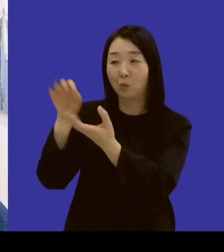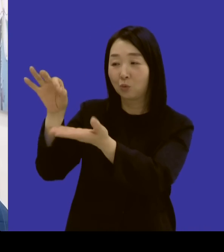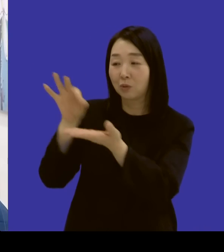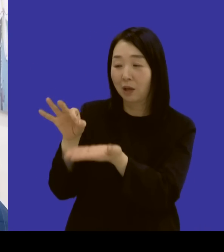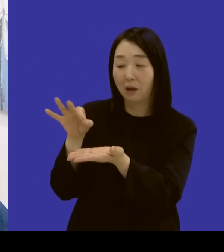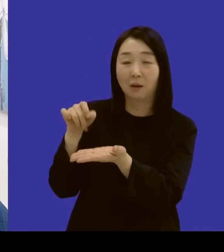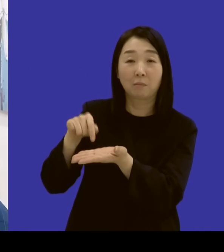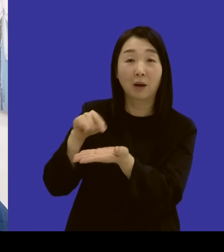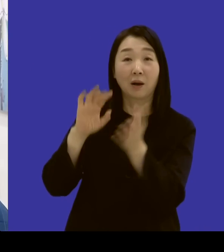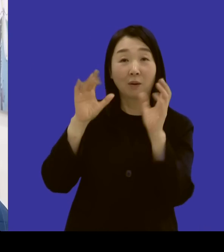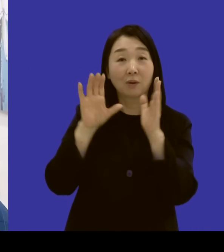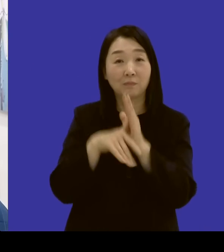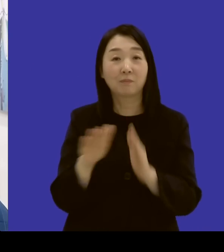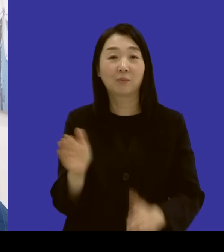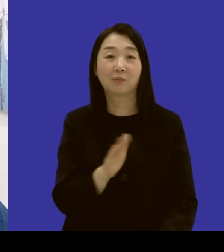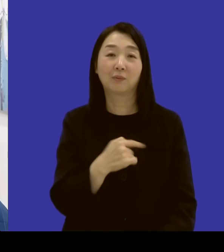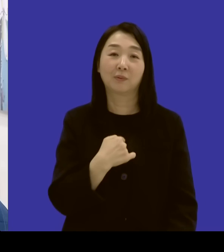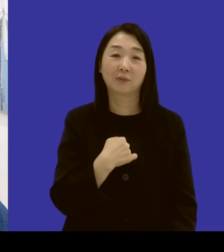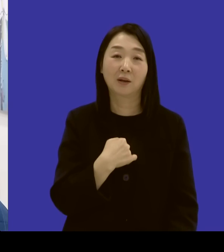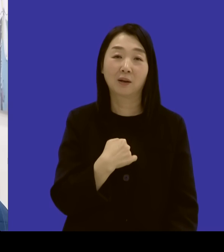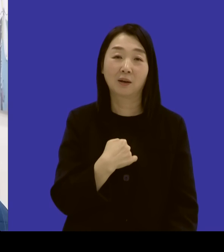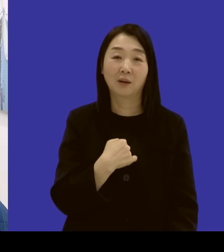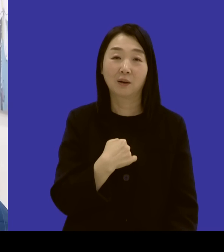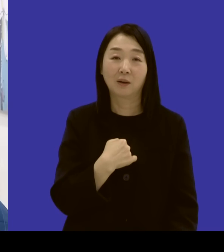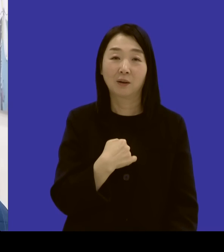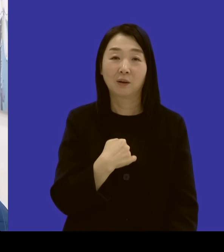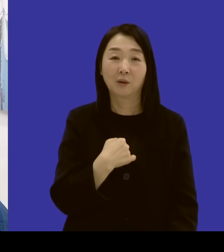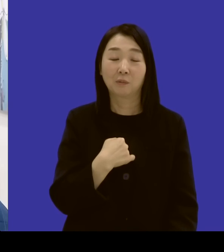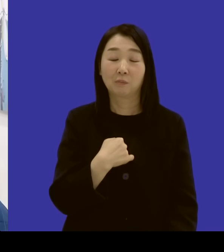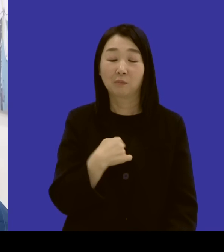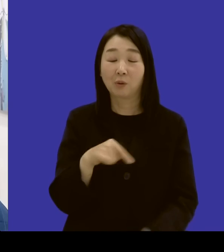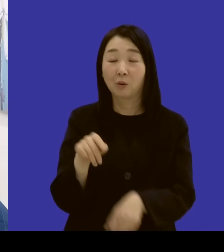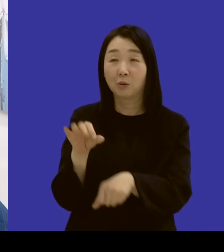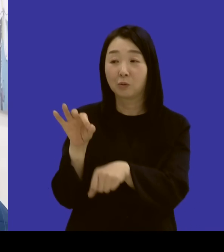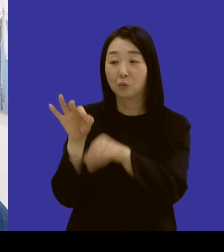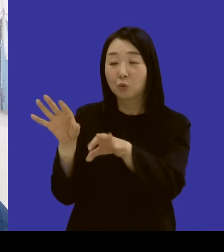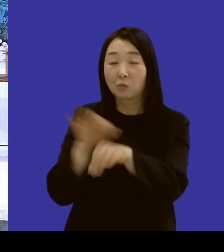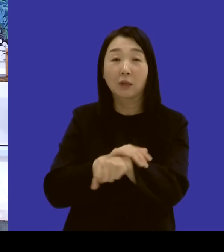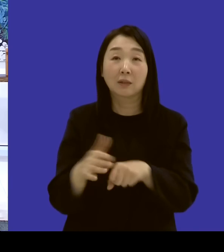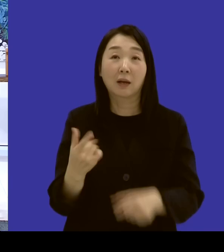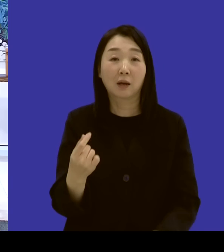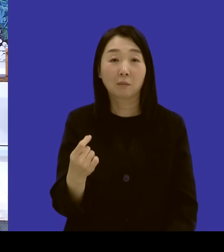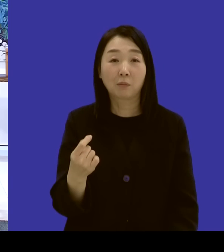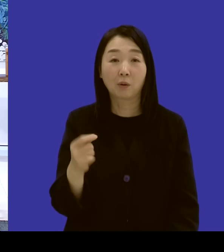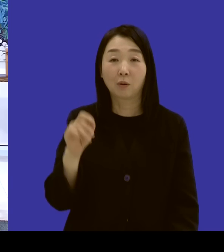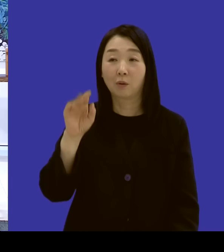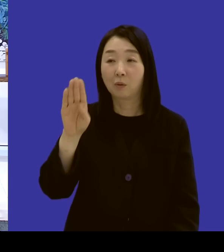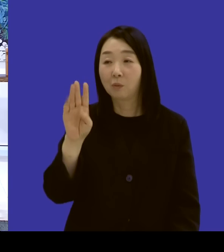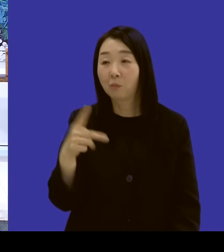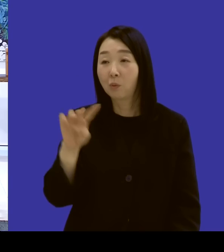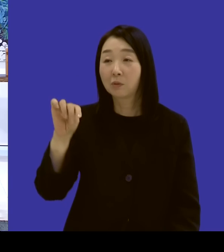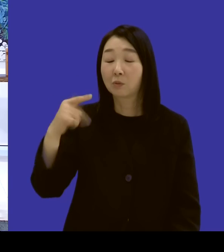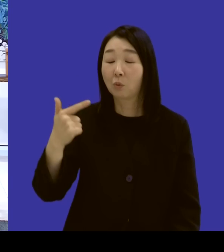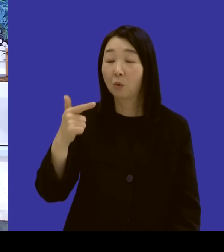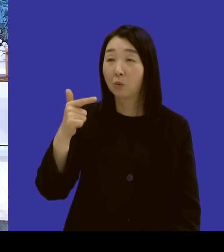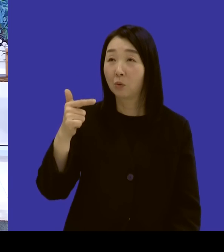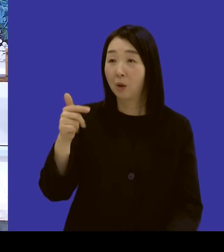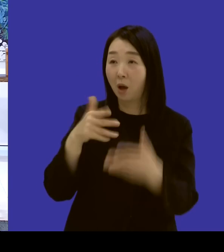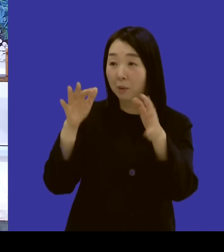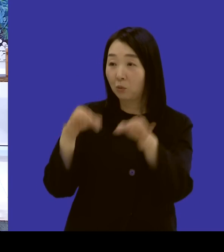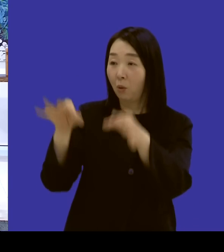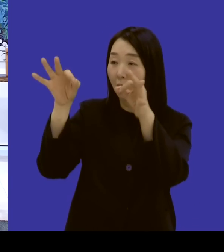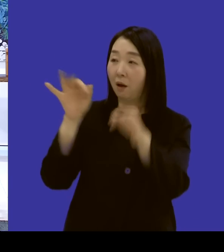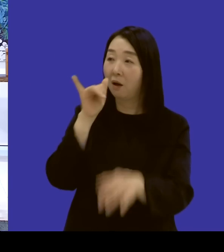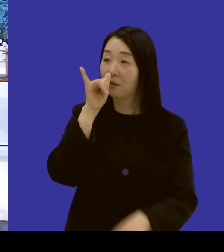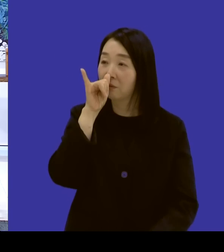어렸을 때부터 조금 그런데 굉장히 밝아서 보스턴에서 이제 이게 아파트 값이 내려갔다 올라갔다 하네